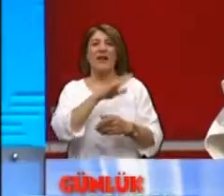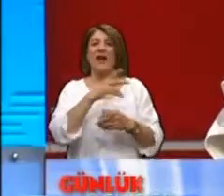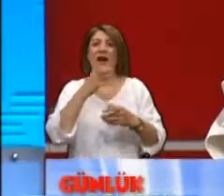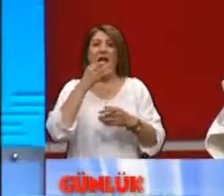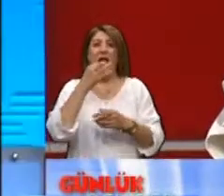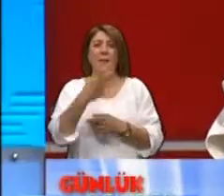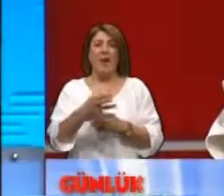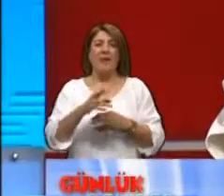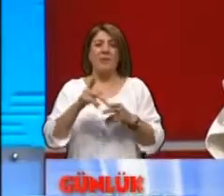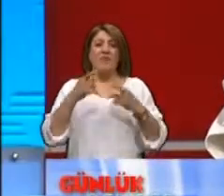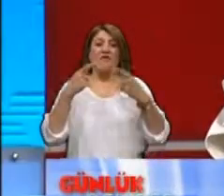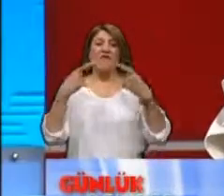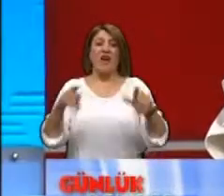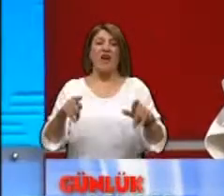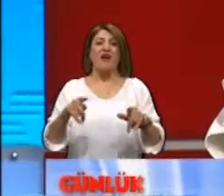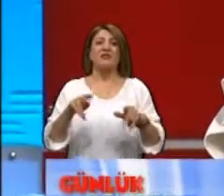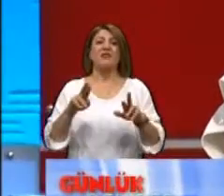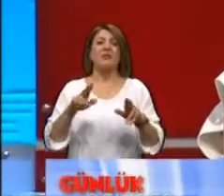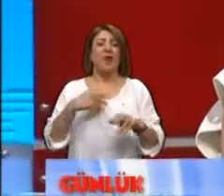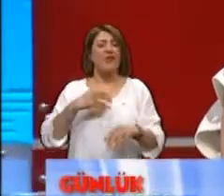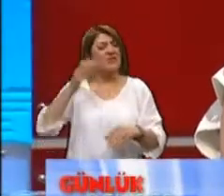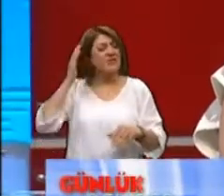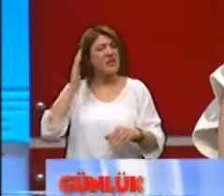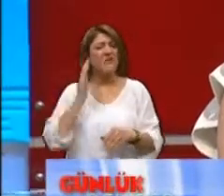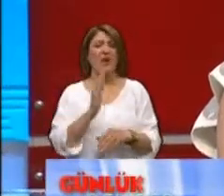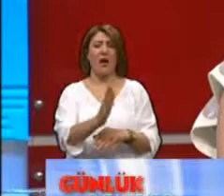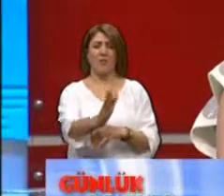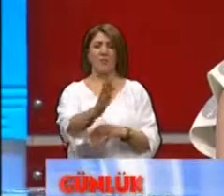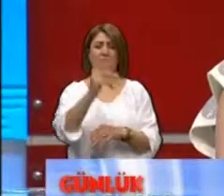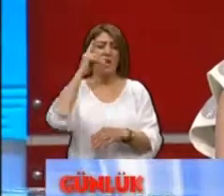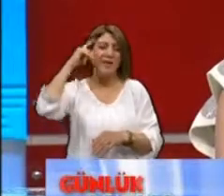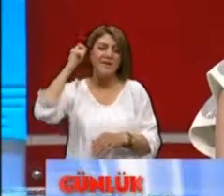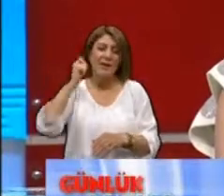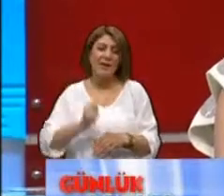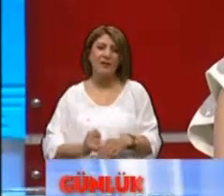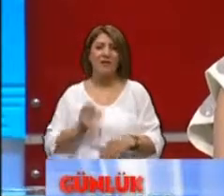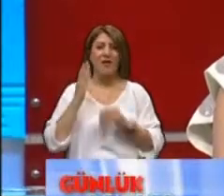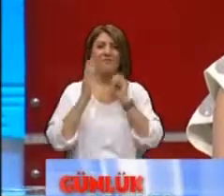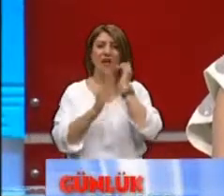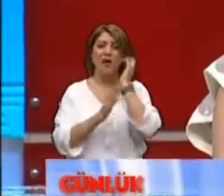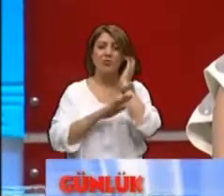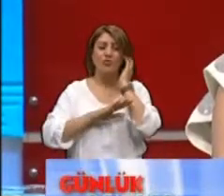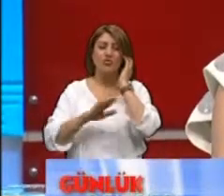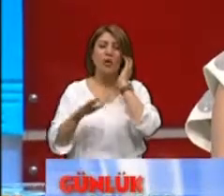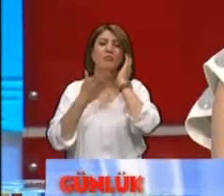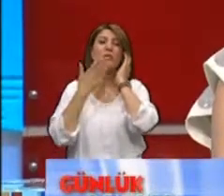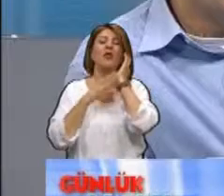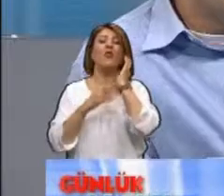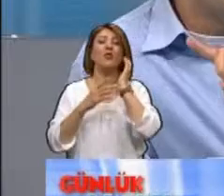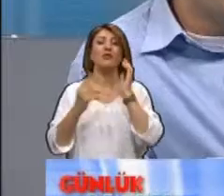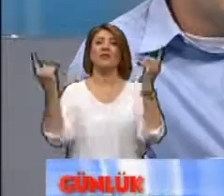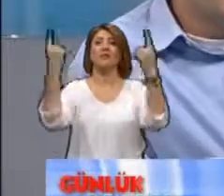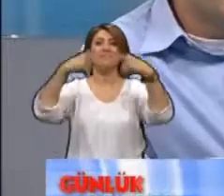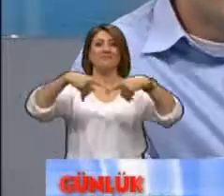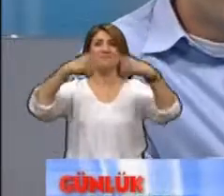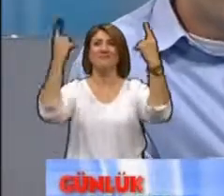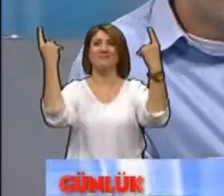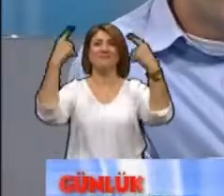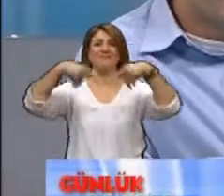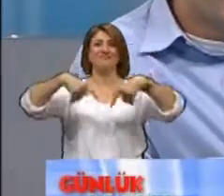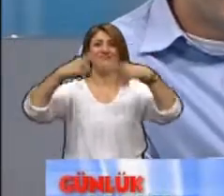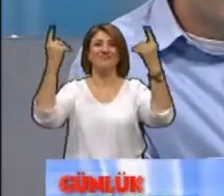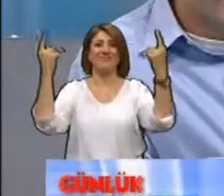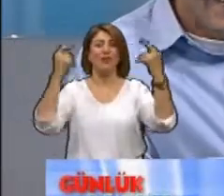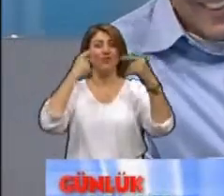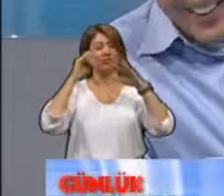şeye rağmen yoluna devam ediyor evet, yani. Bravo. Pes etmek yok. Pes etmek yok. Fakat sileceği falan çalıştırdığını düşündüm. Ha, gözü